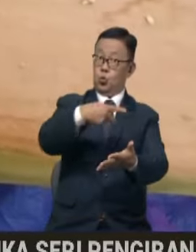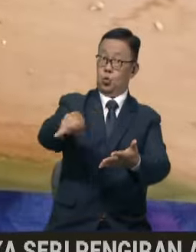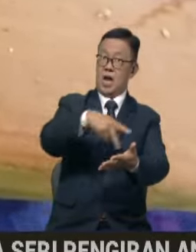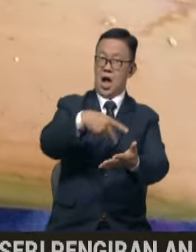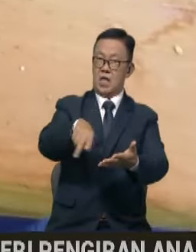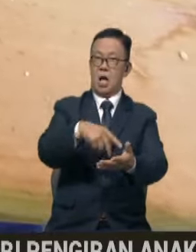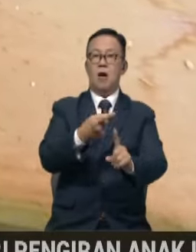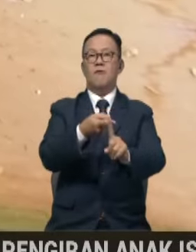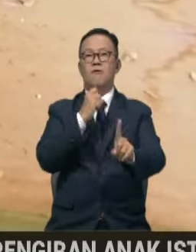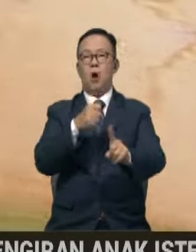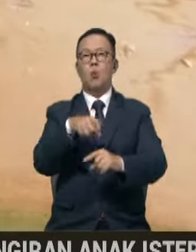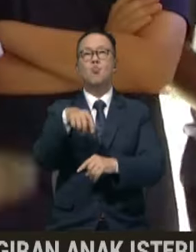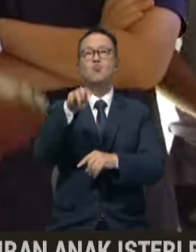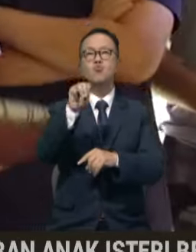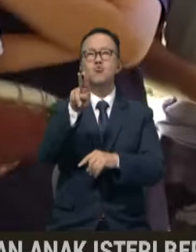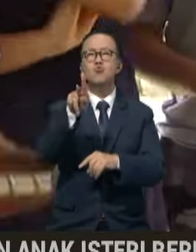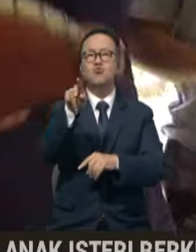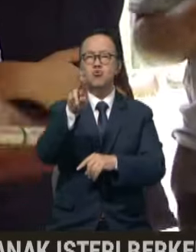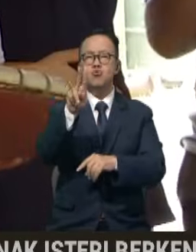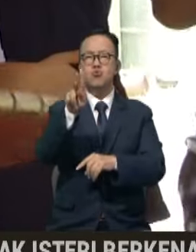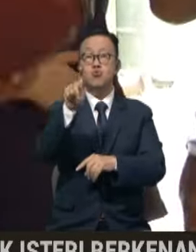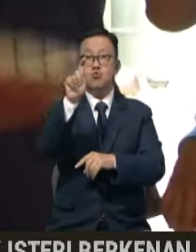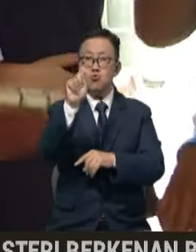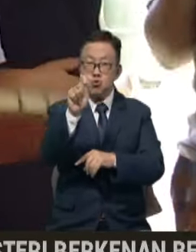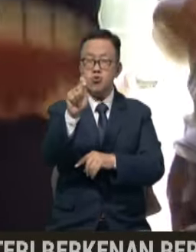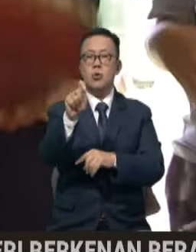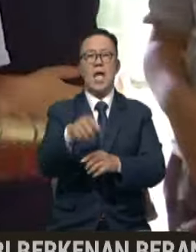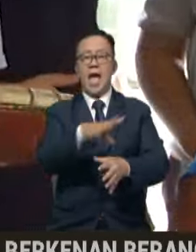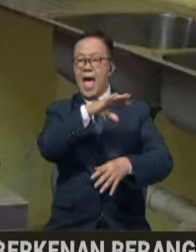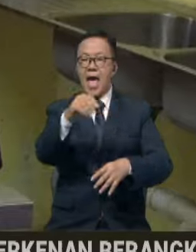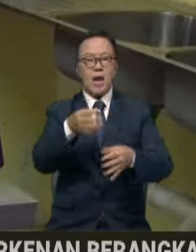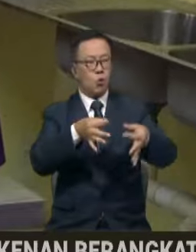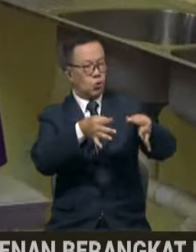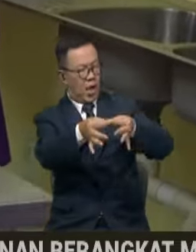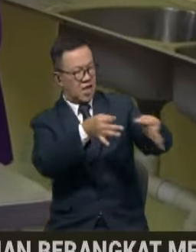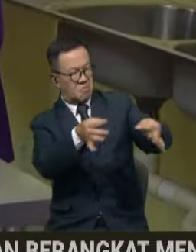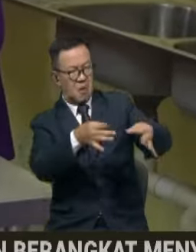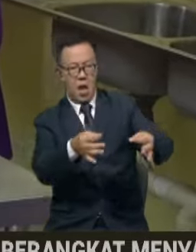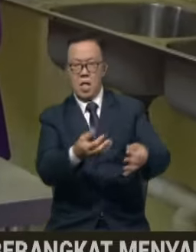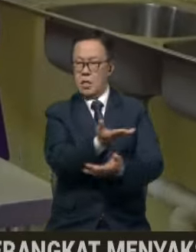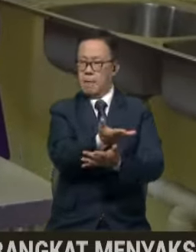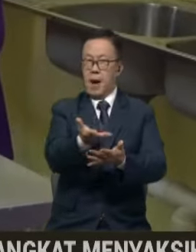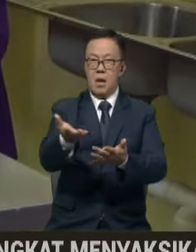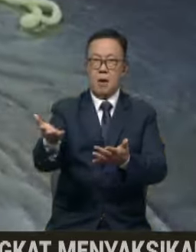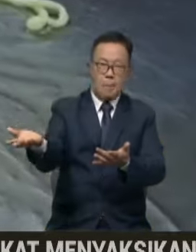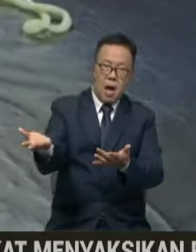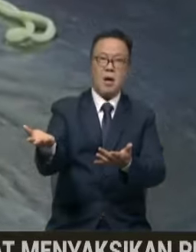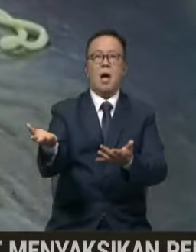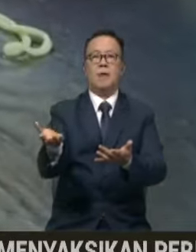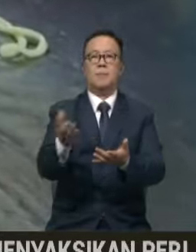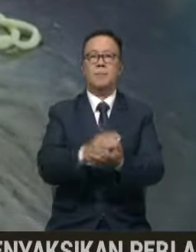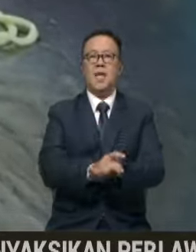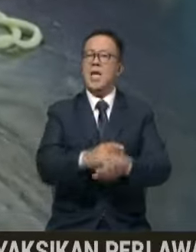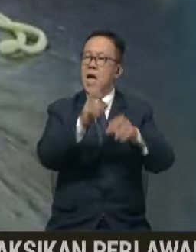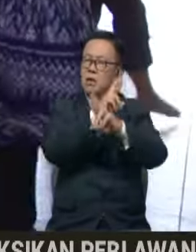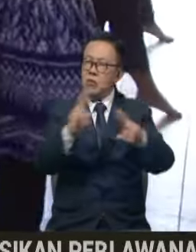Puak Murut. Lawatan diharap dapat memberikan gambaran lebih jelas mengenai hasil produk dan perkhidmatan yang disediakan